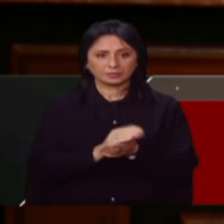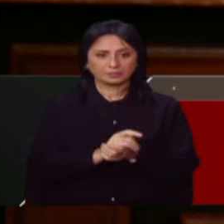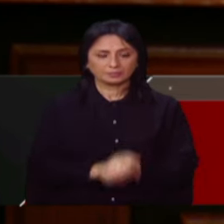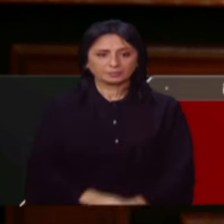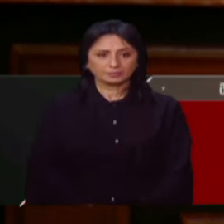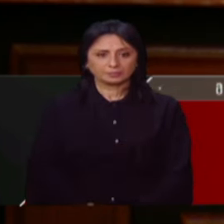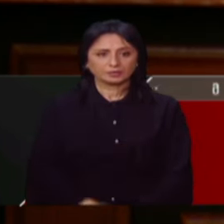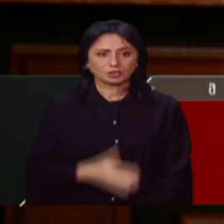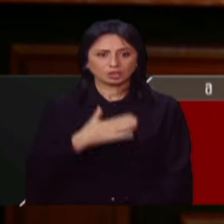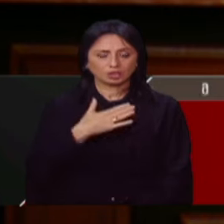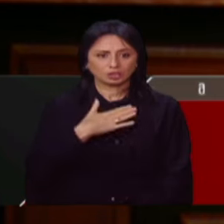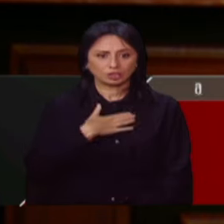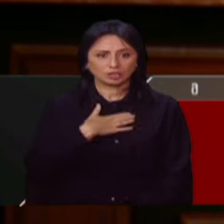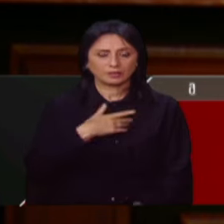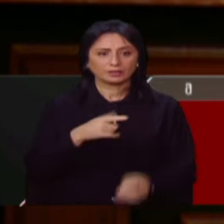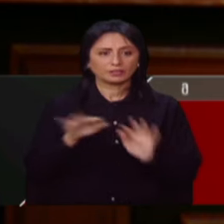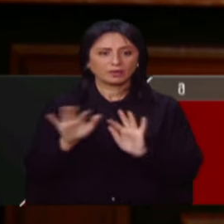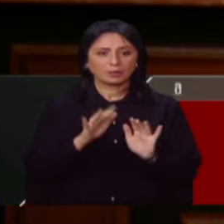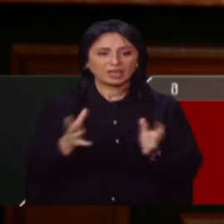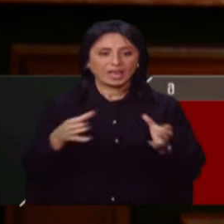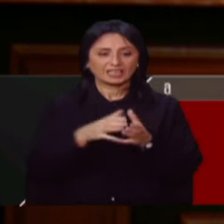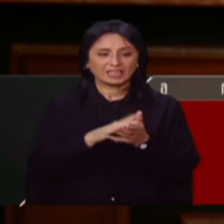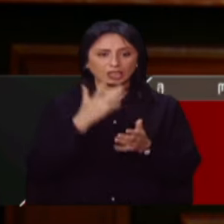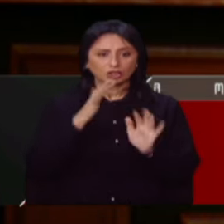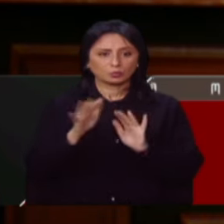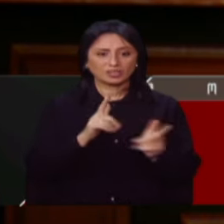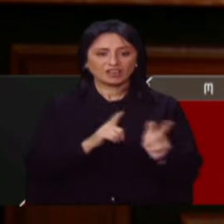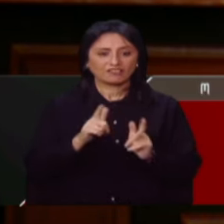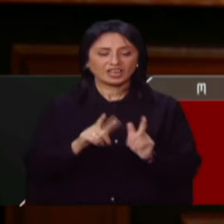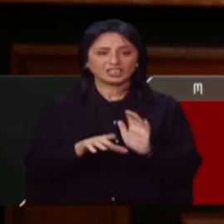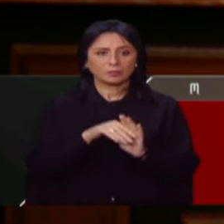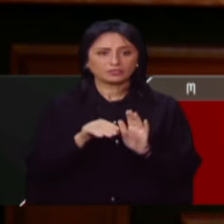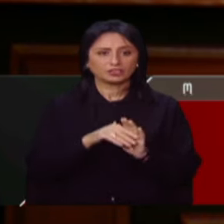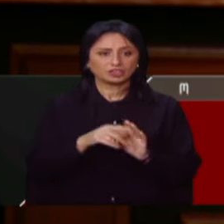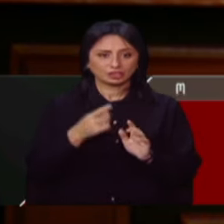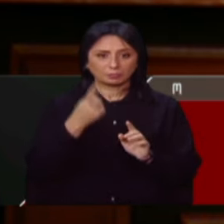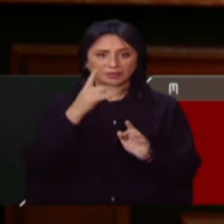ჩვენ ნაციონალურ მოძრაობა ერთიანი ნაციონალური მოძრაობა ეს არის ამარჩენებს პირველი